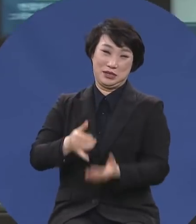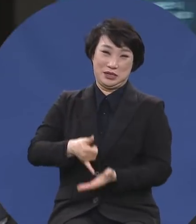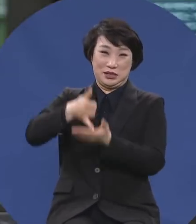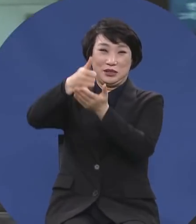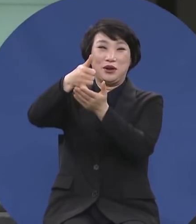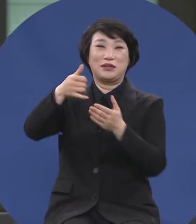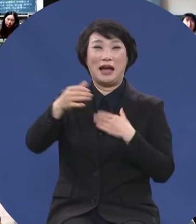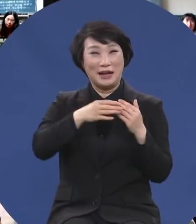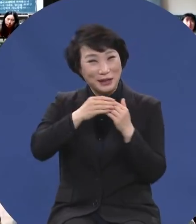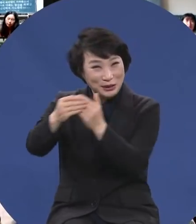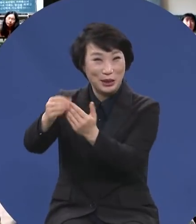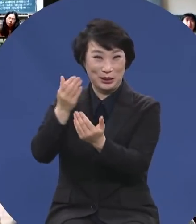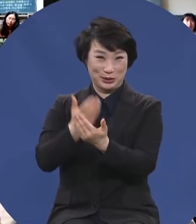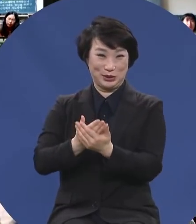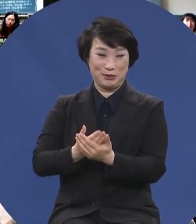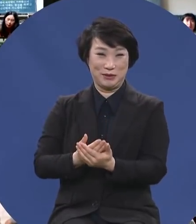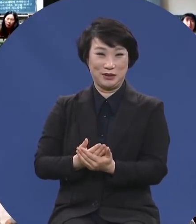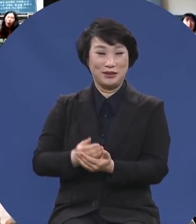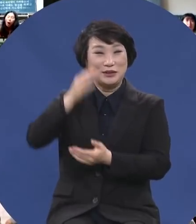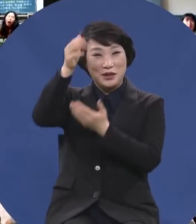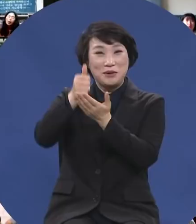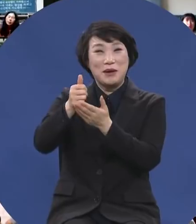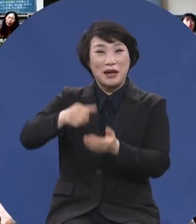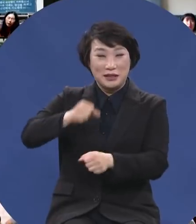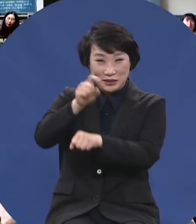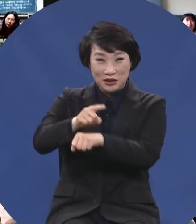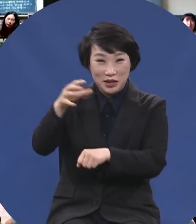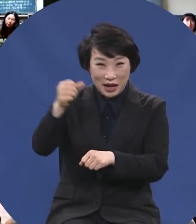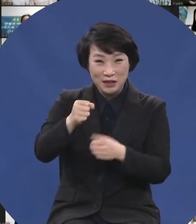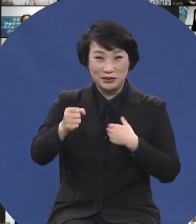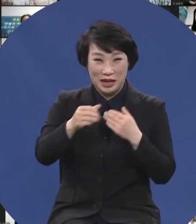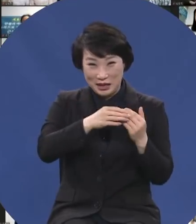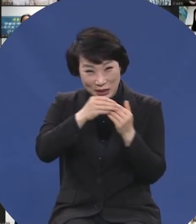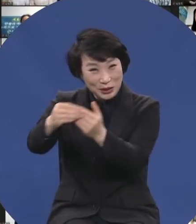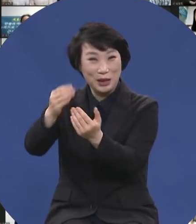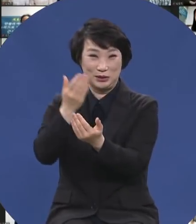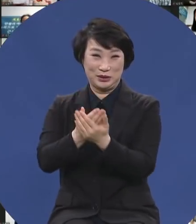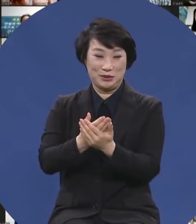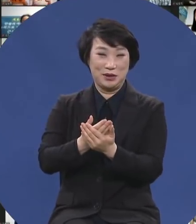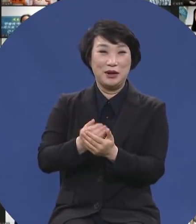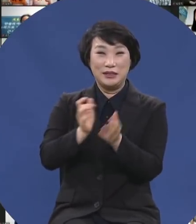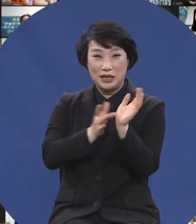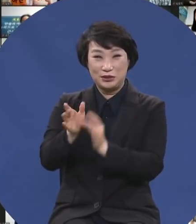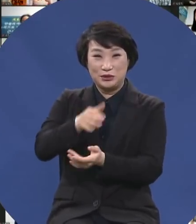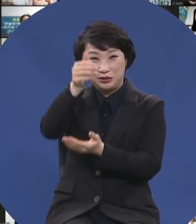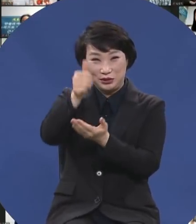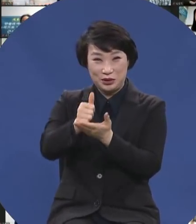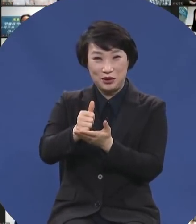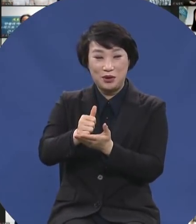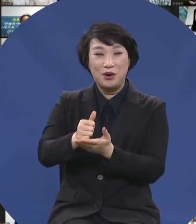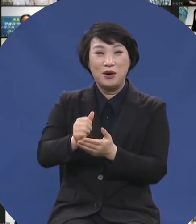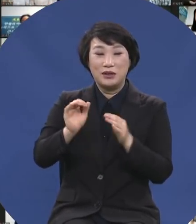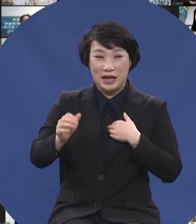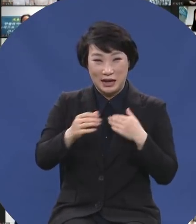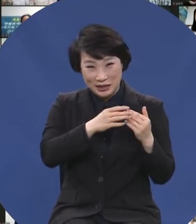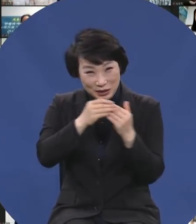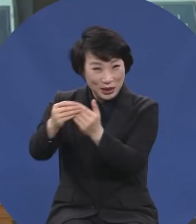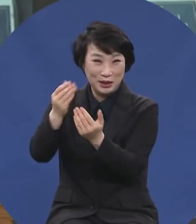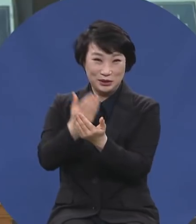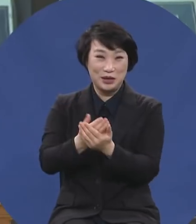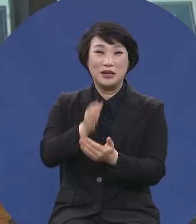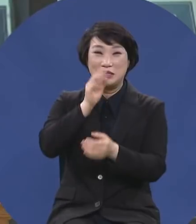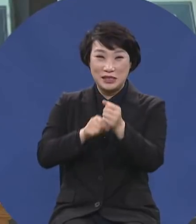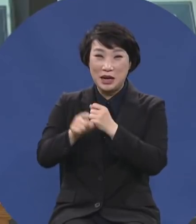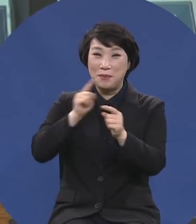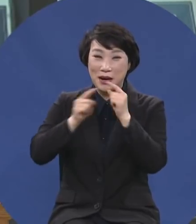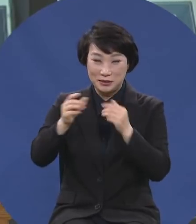인격적으로 운영해 주시옵소서. 성령의 성품으로 운영해 주시옵소서. 예수 그리스도로 운영해 주시옵소서.